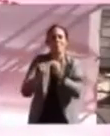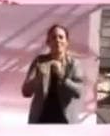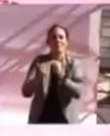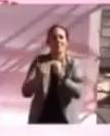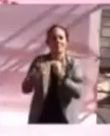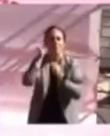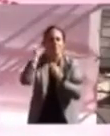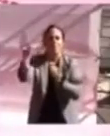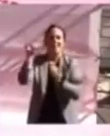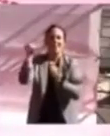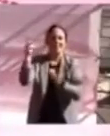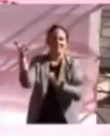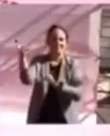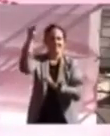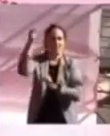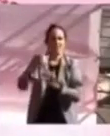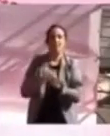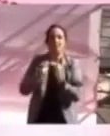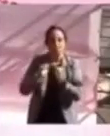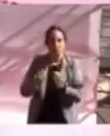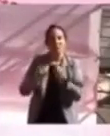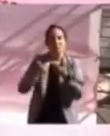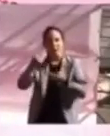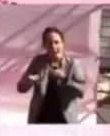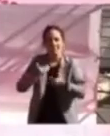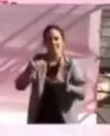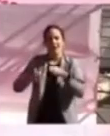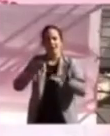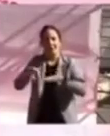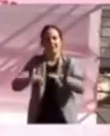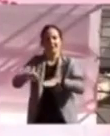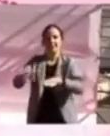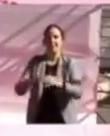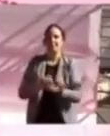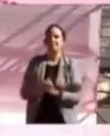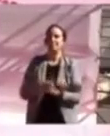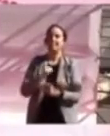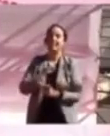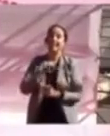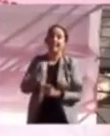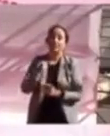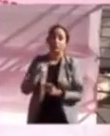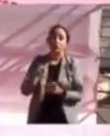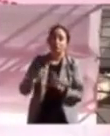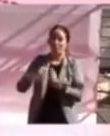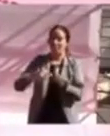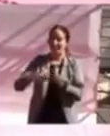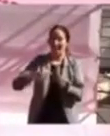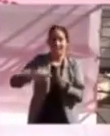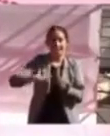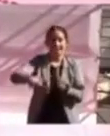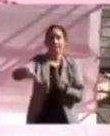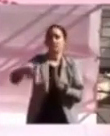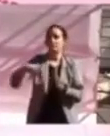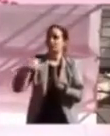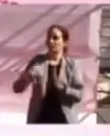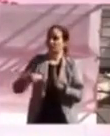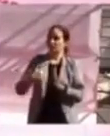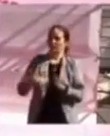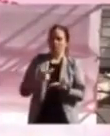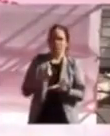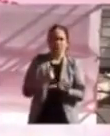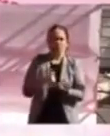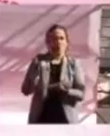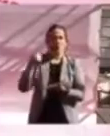e per questo credo che i prossimi mesi siano davvero fondamentali e che noi dovremmo aprire momenti di